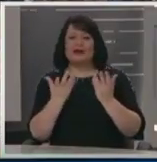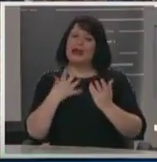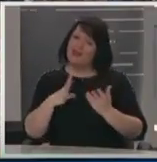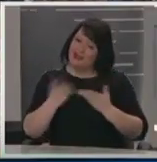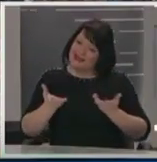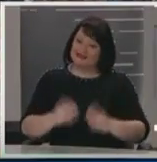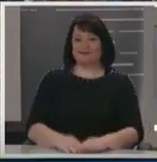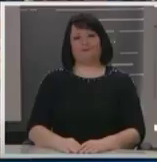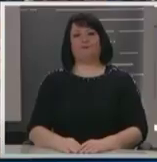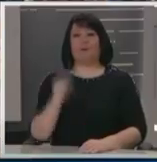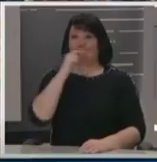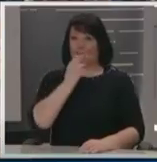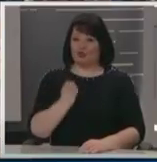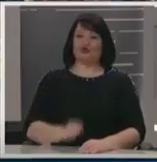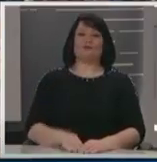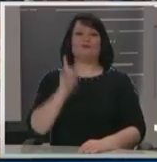Κυρίες και κύριοι συνάδελφοι,